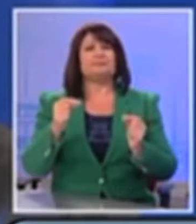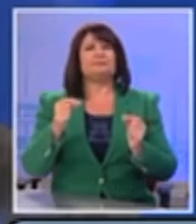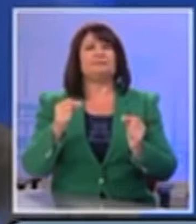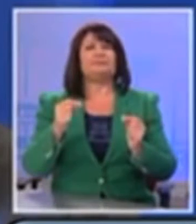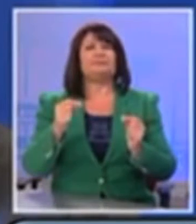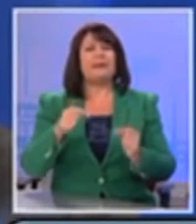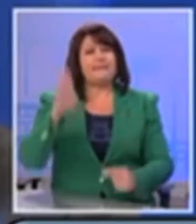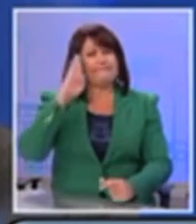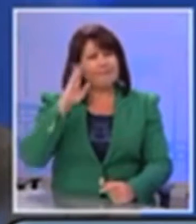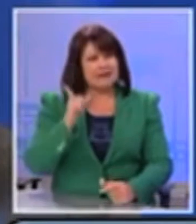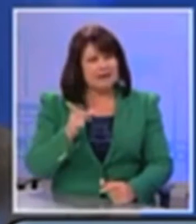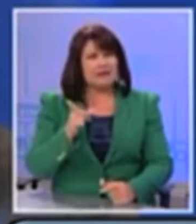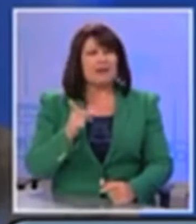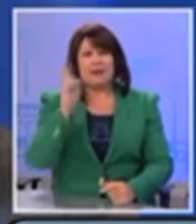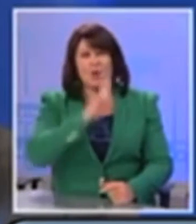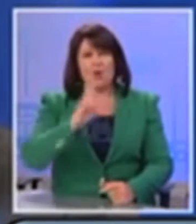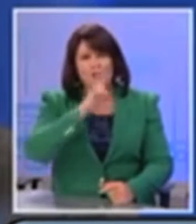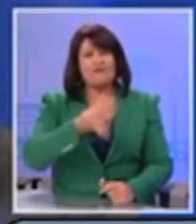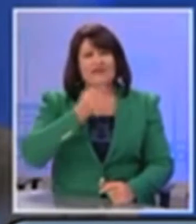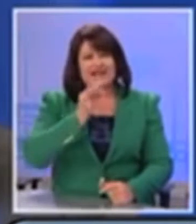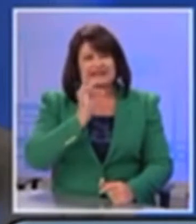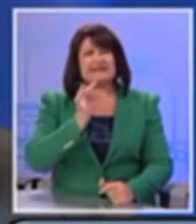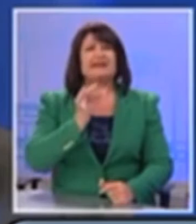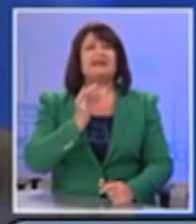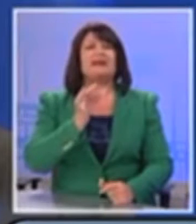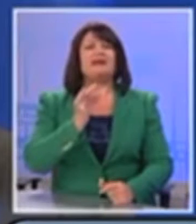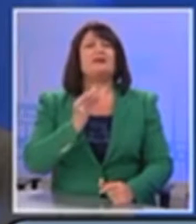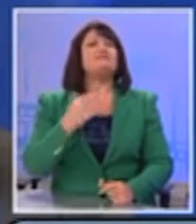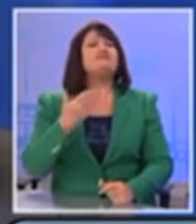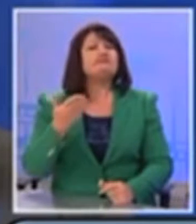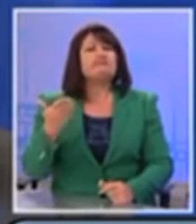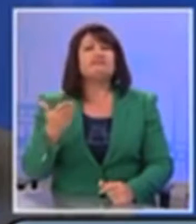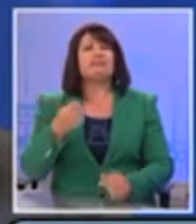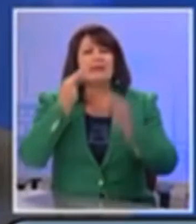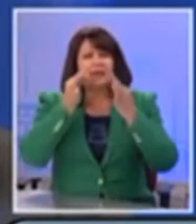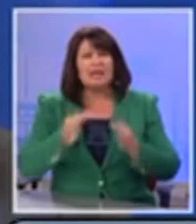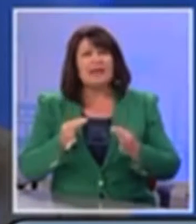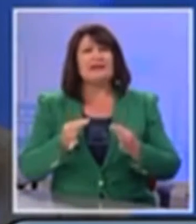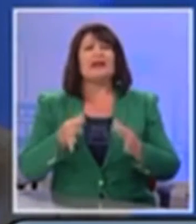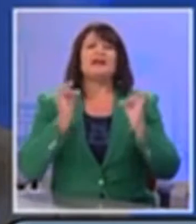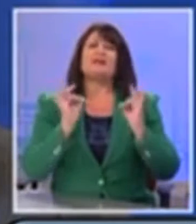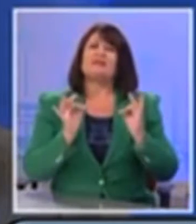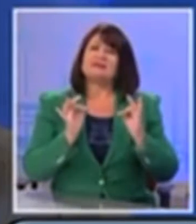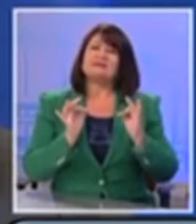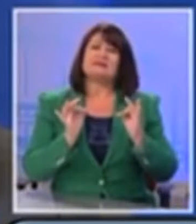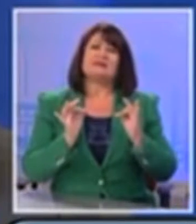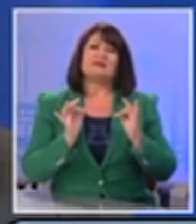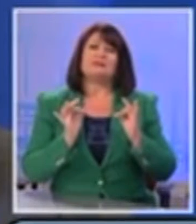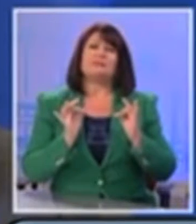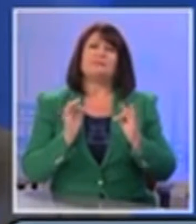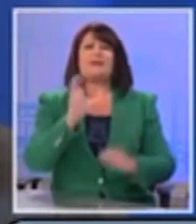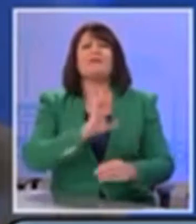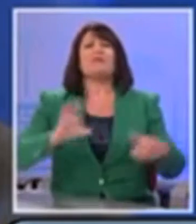la Russie, le Brésil, l'Afrique du Sud. Et j'étais invité comme un des 4